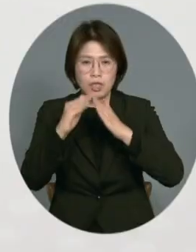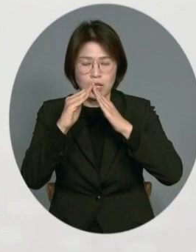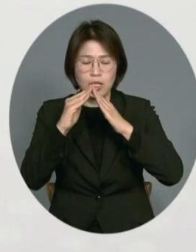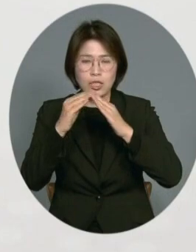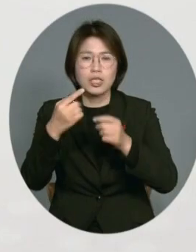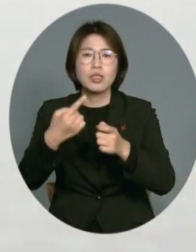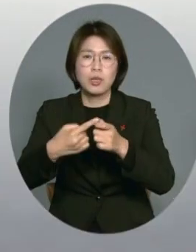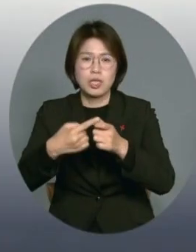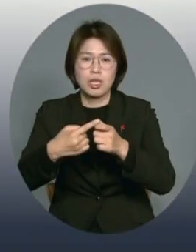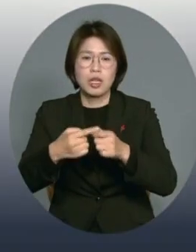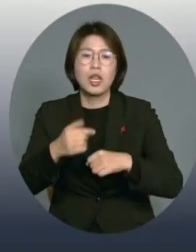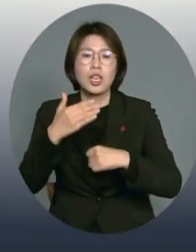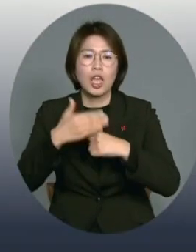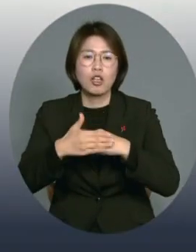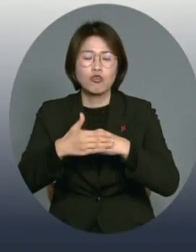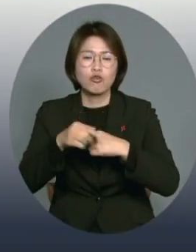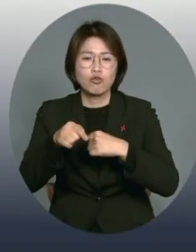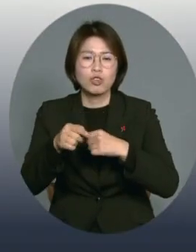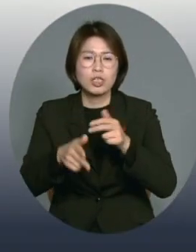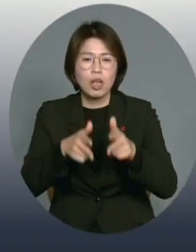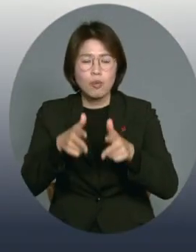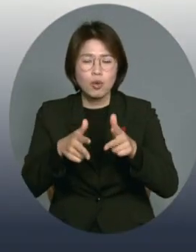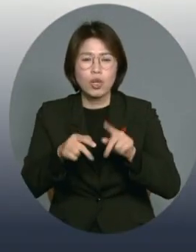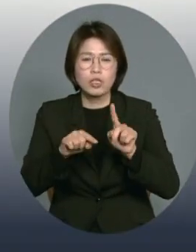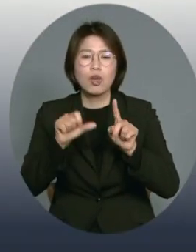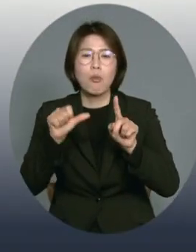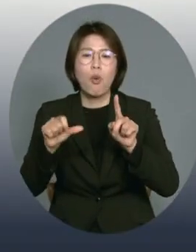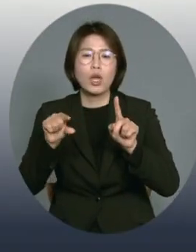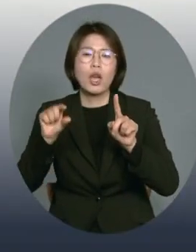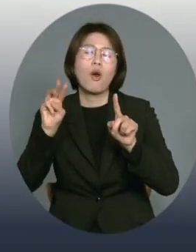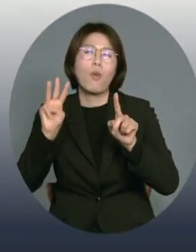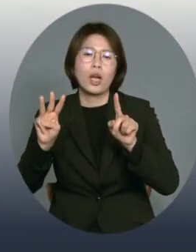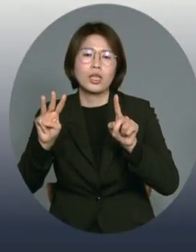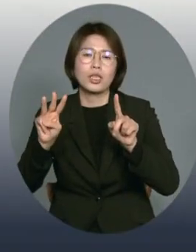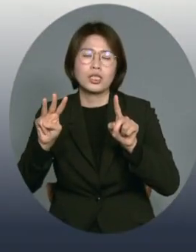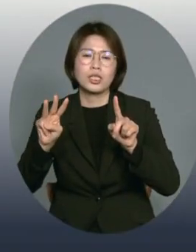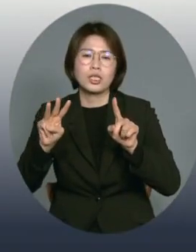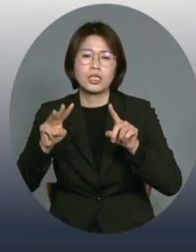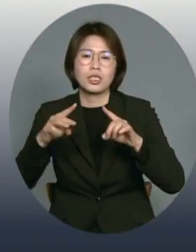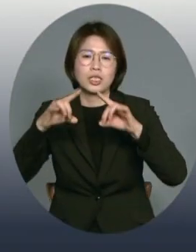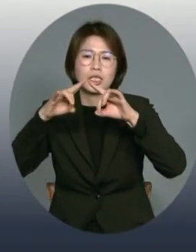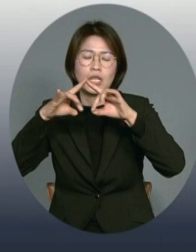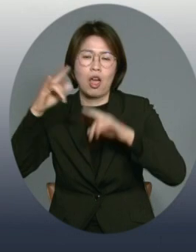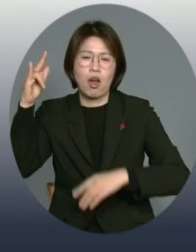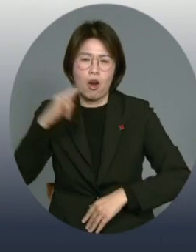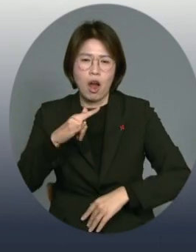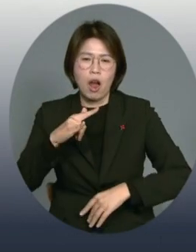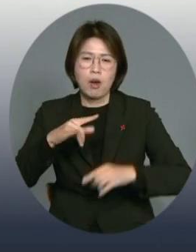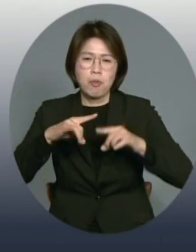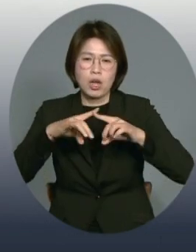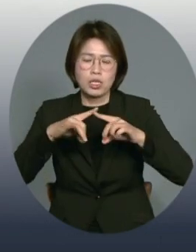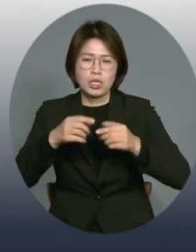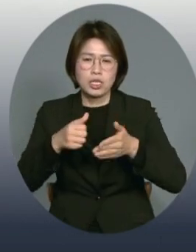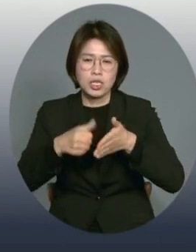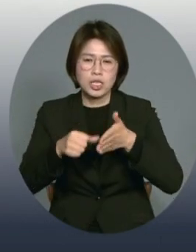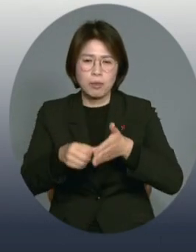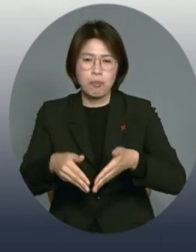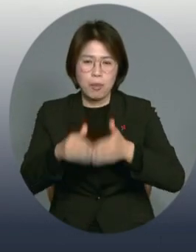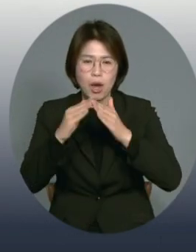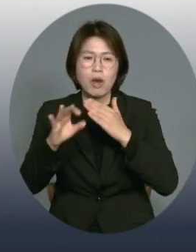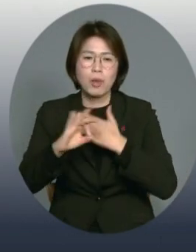이 사업으로 대구는 1.5기가와트 태양광 발전 시설이 구축되면 대구시